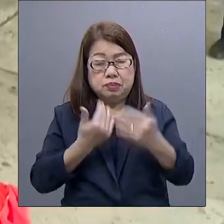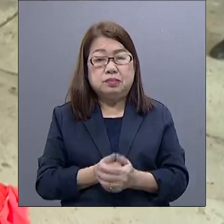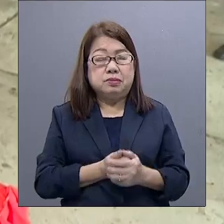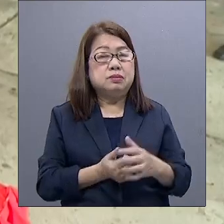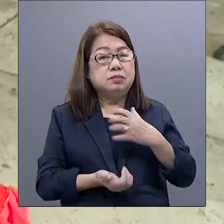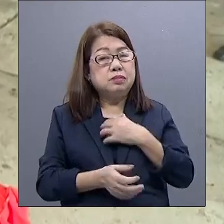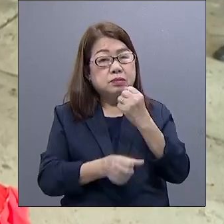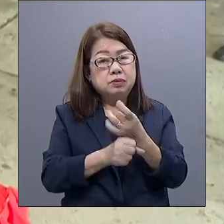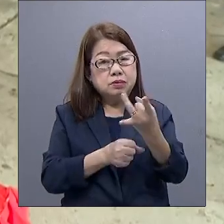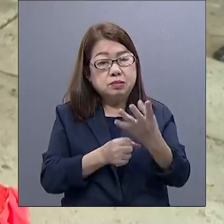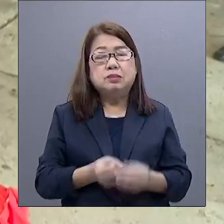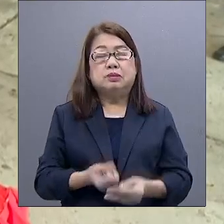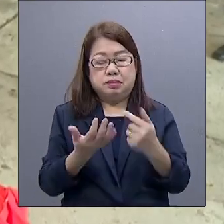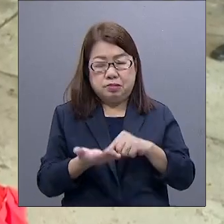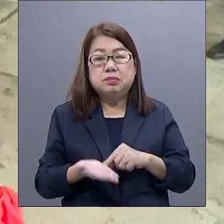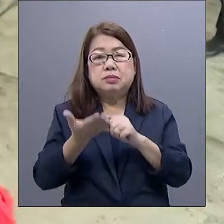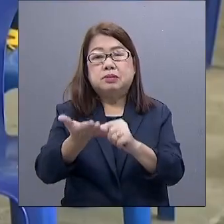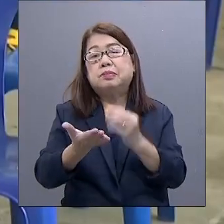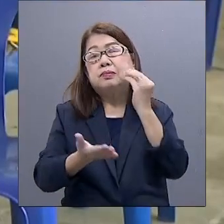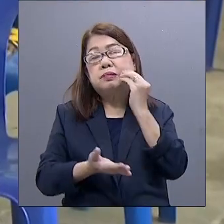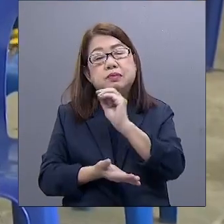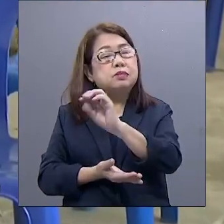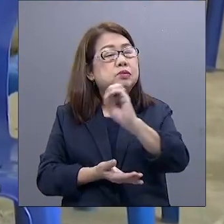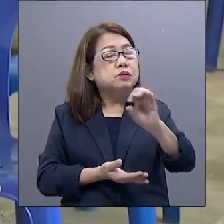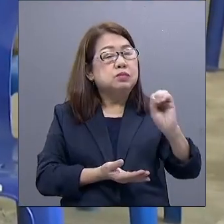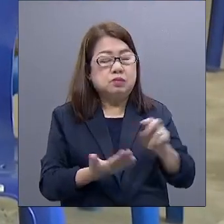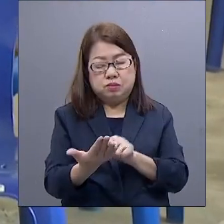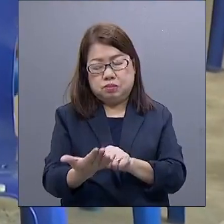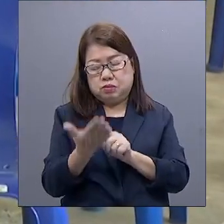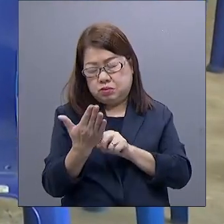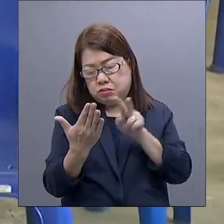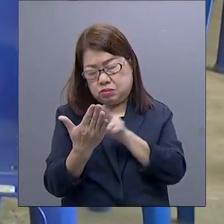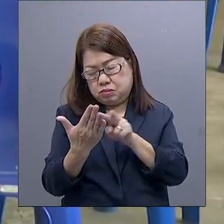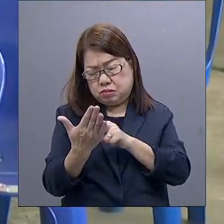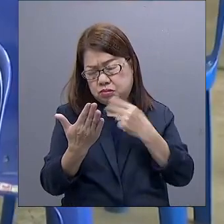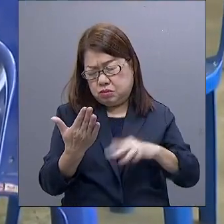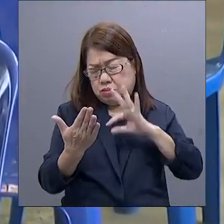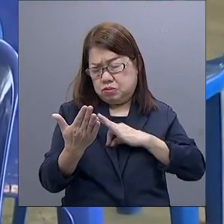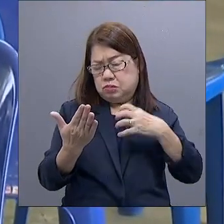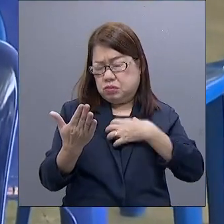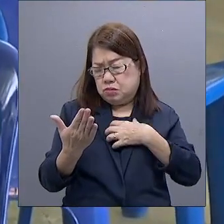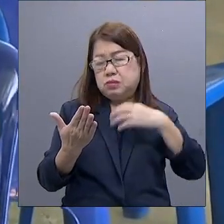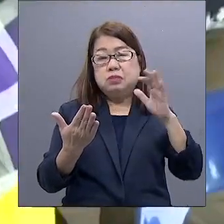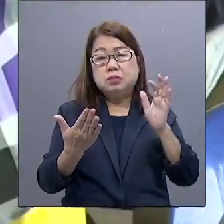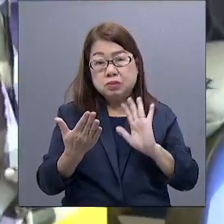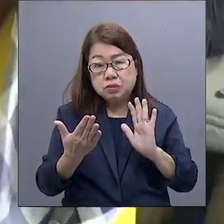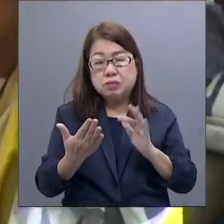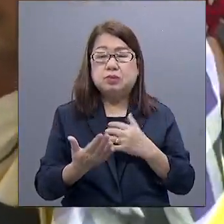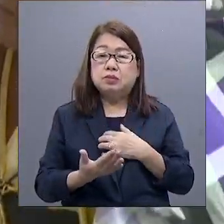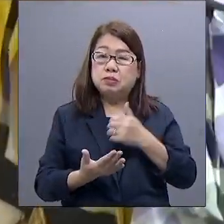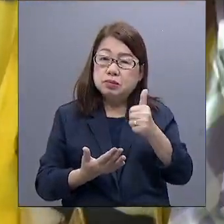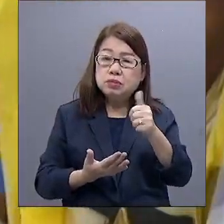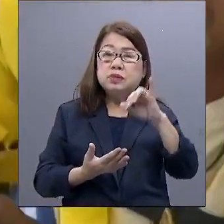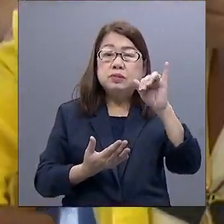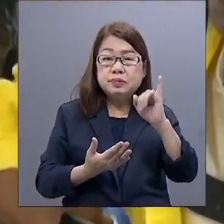จะทำให้ทุกครัวเรื่อนได้อานกัก่อนเพื่อฟังคามคดเห็นของชาบ้านกันก่อนว่ชาบ้านเห็นดวยหรอไม่แต